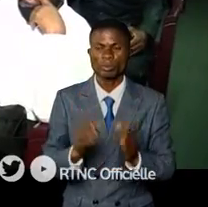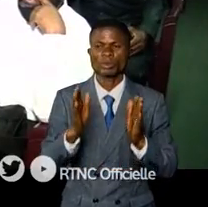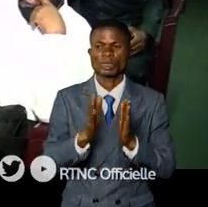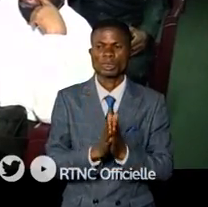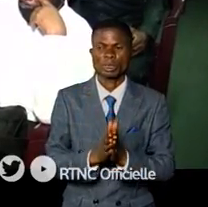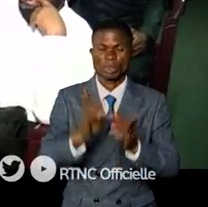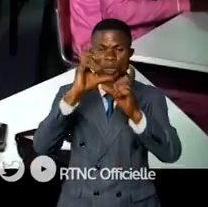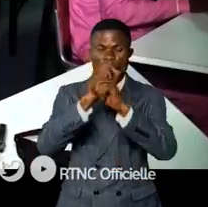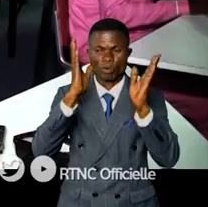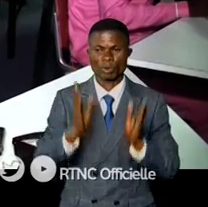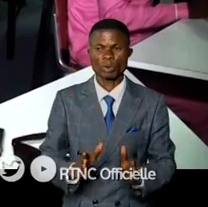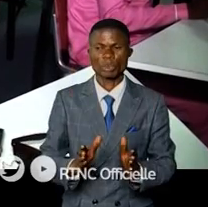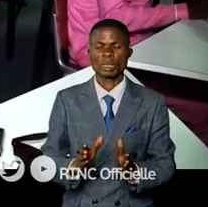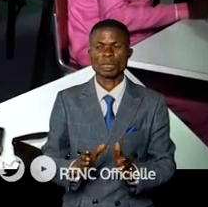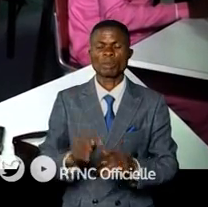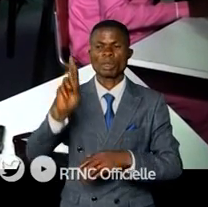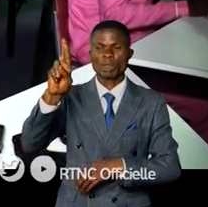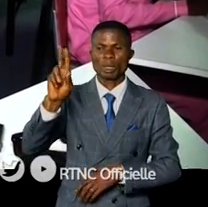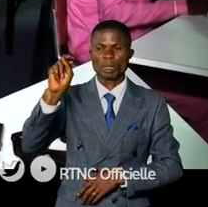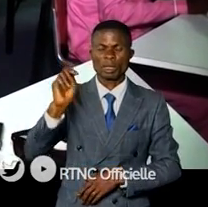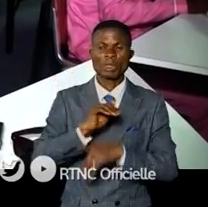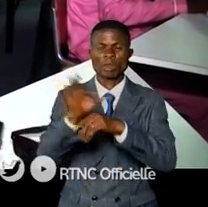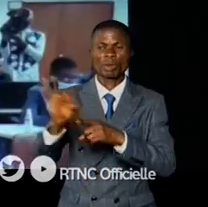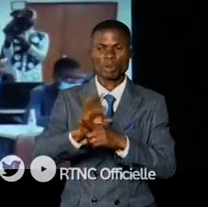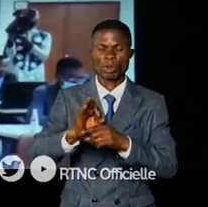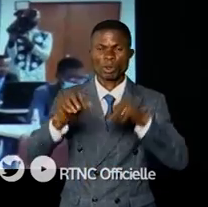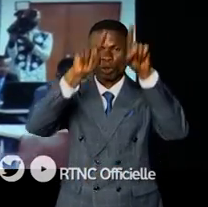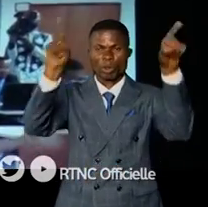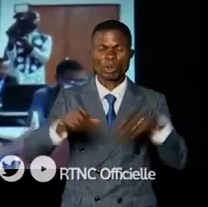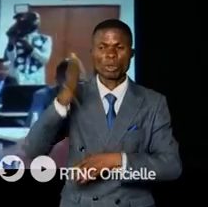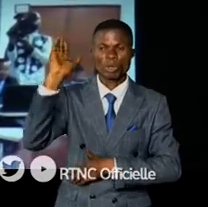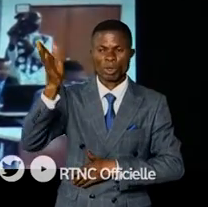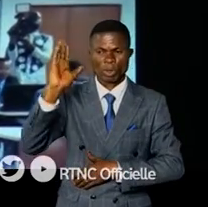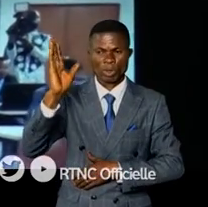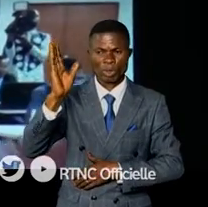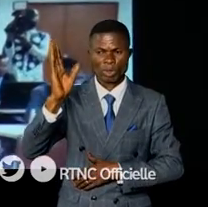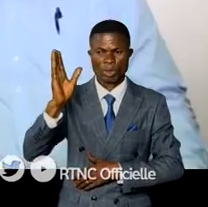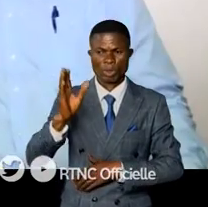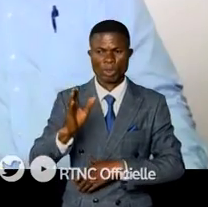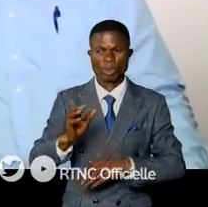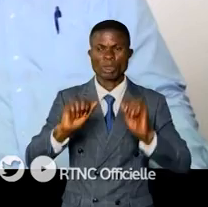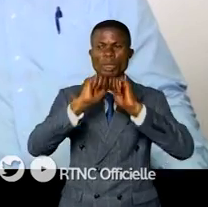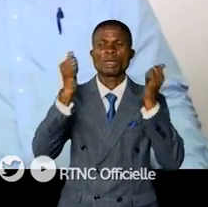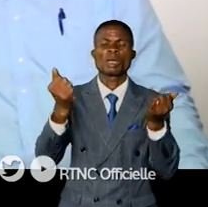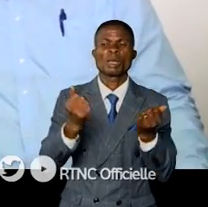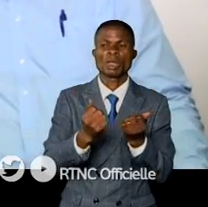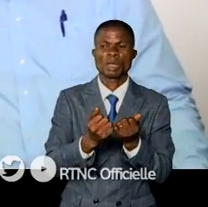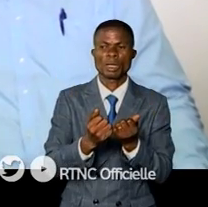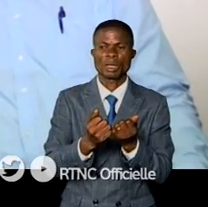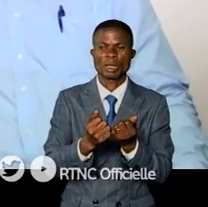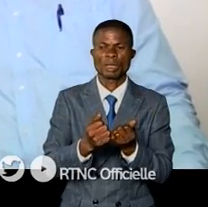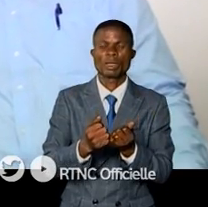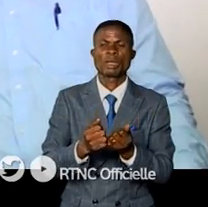photographes journalistes de la RTNC à suivre la formation par vidéoconférence assurée par l'agence russe